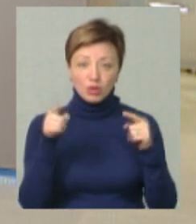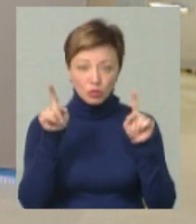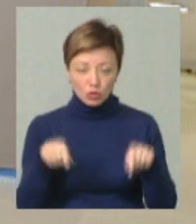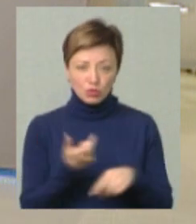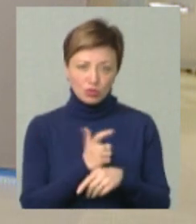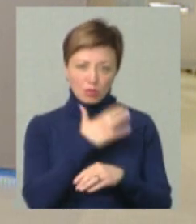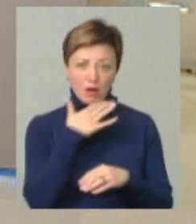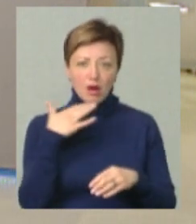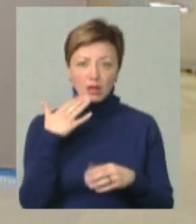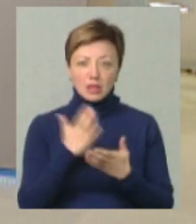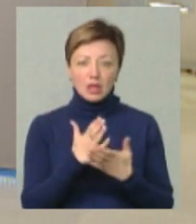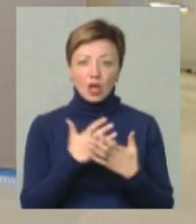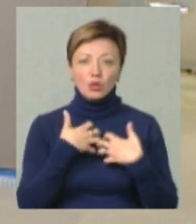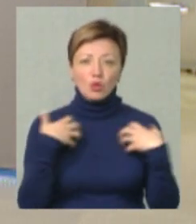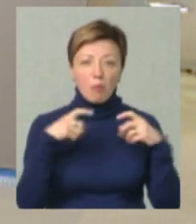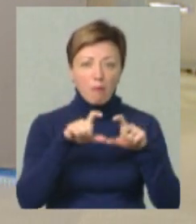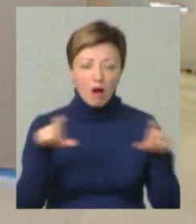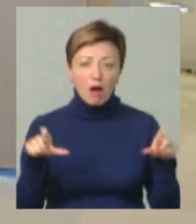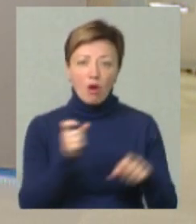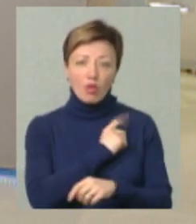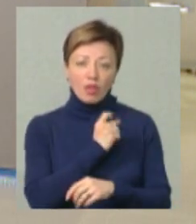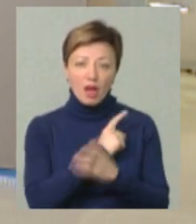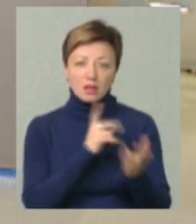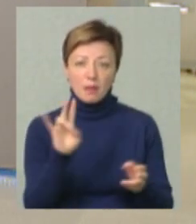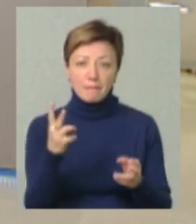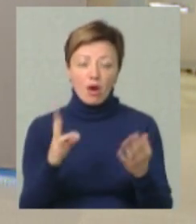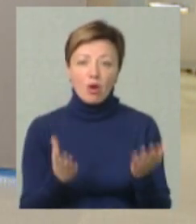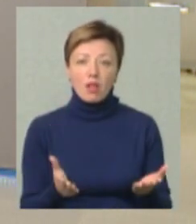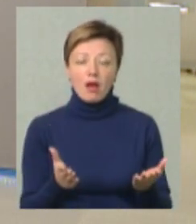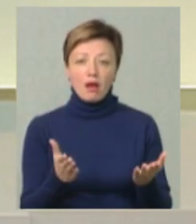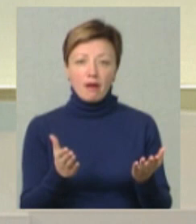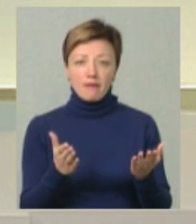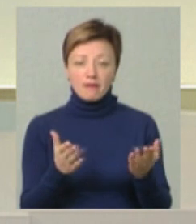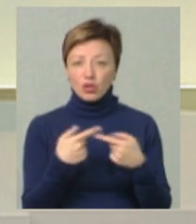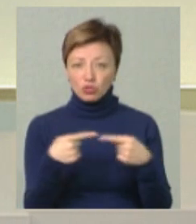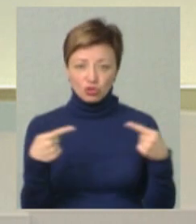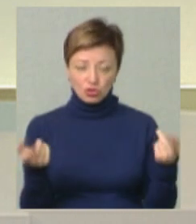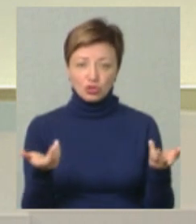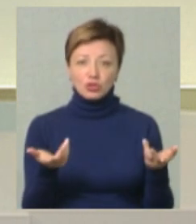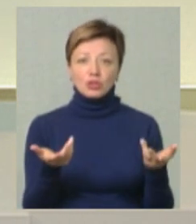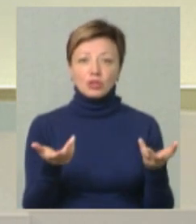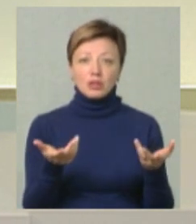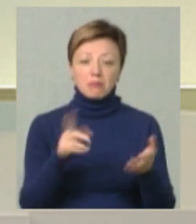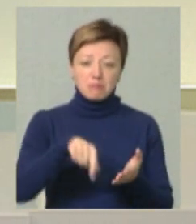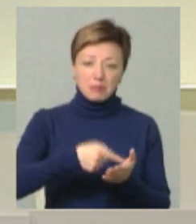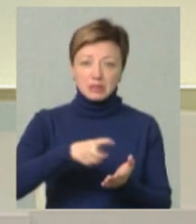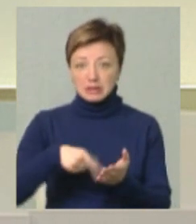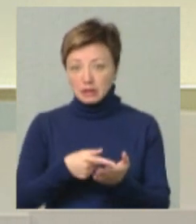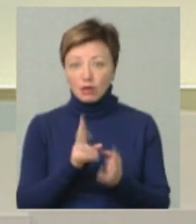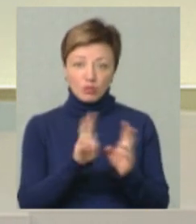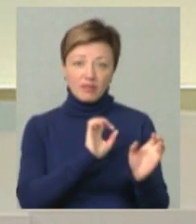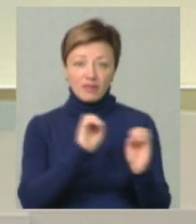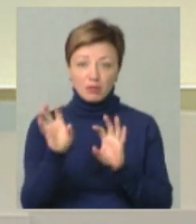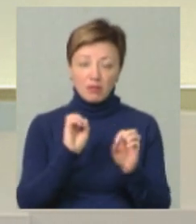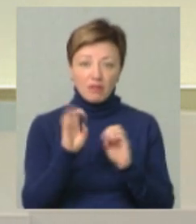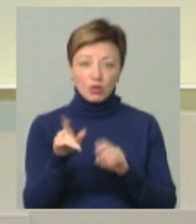теж дуже багато є зоопарків, всі знають, це Одеса, Миколаїв, ну і інші там от ще міста є, тобто туди будемо